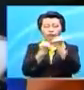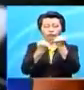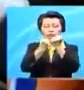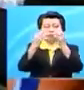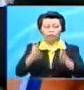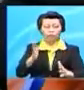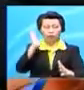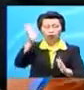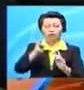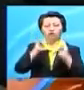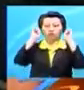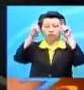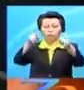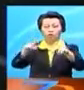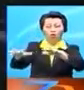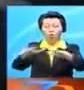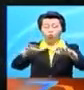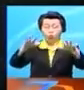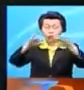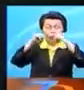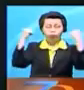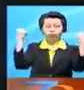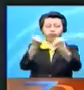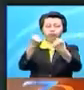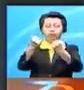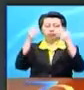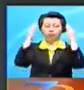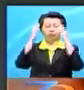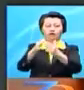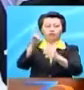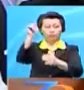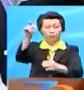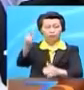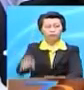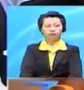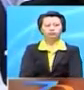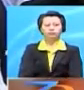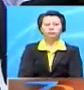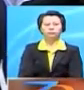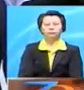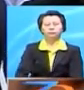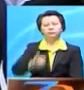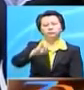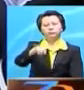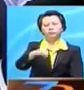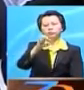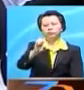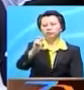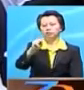Titans akan menggegarkan Stadium Tun Abdul Razak. Yang ke Jengke,